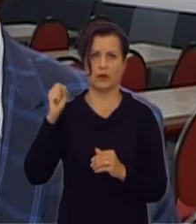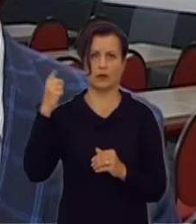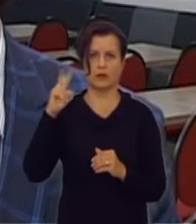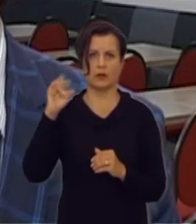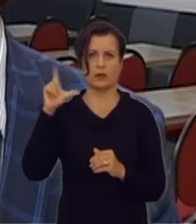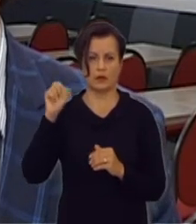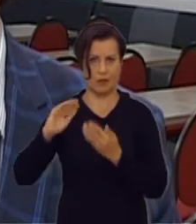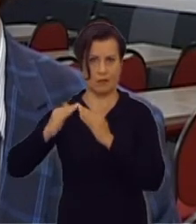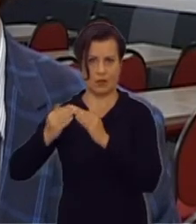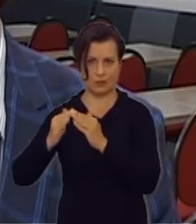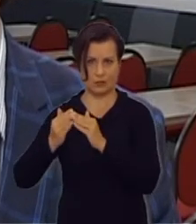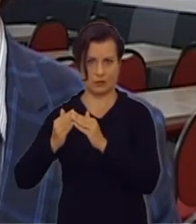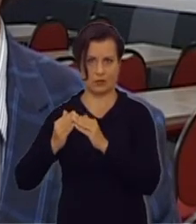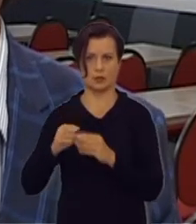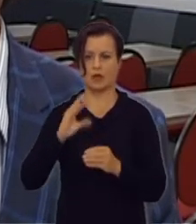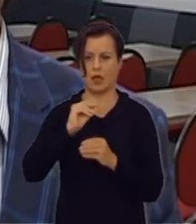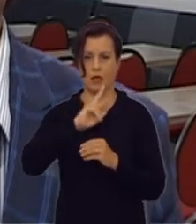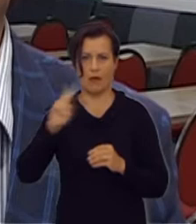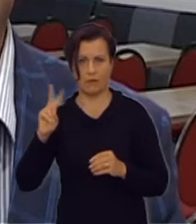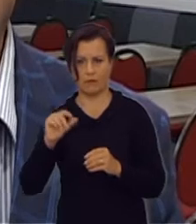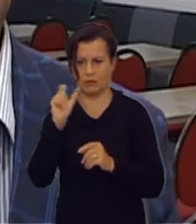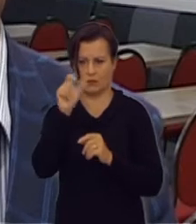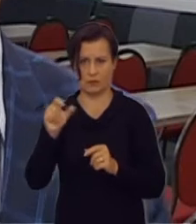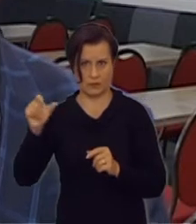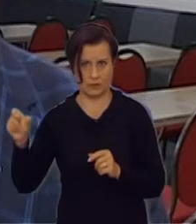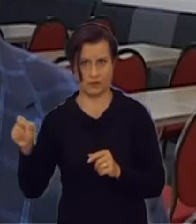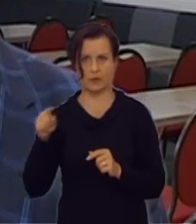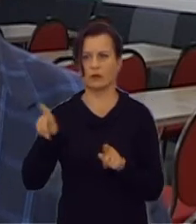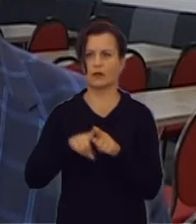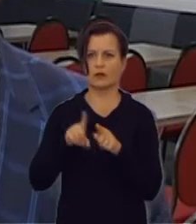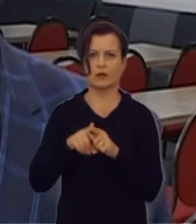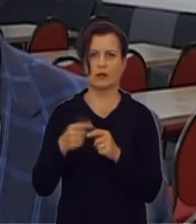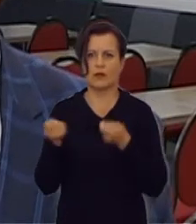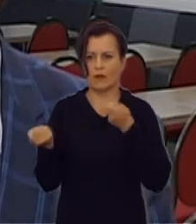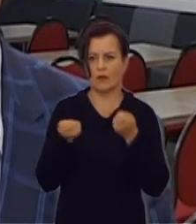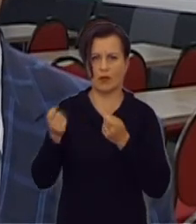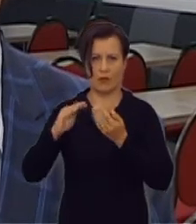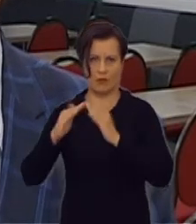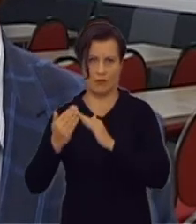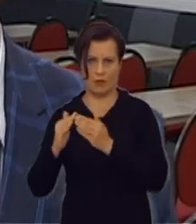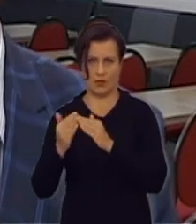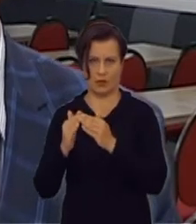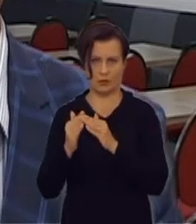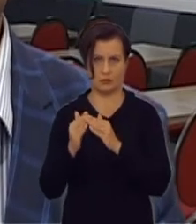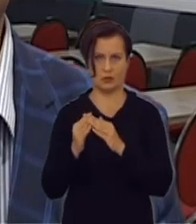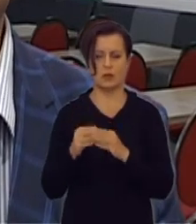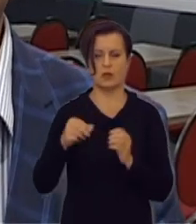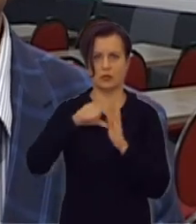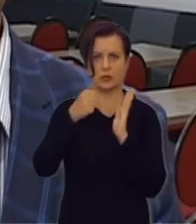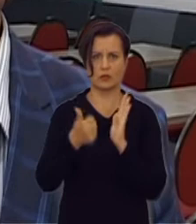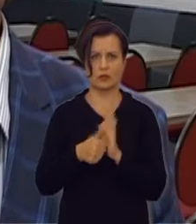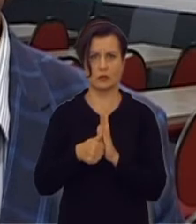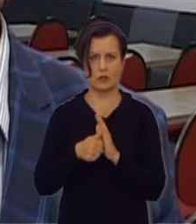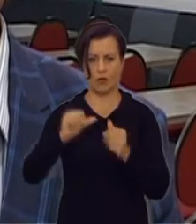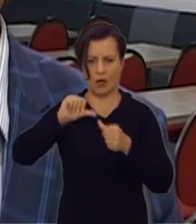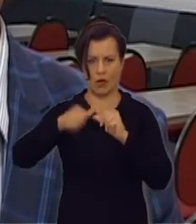miestas, kuriame būtent evangelikai reformatai vyravo miesto gyvenime jau nuo 16